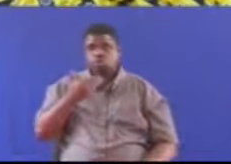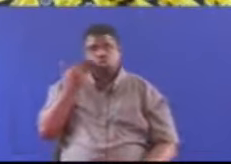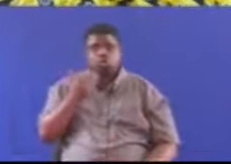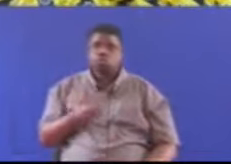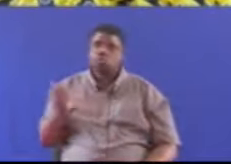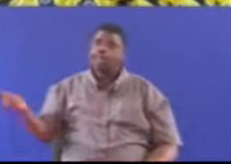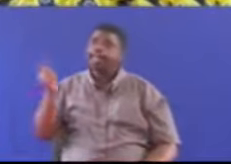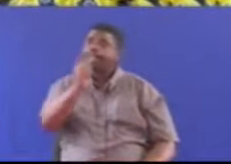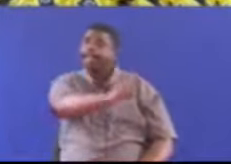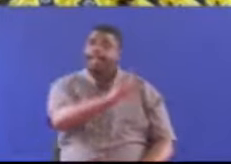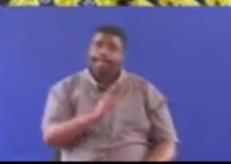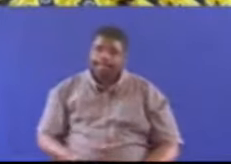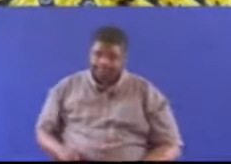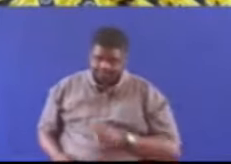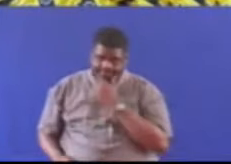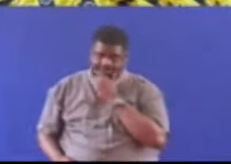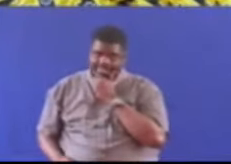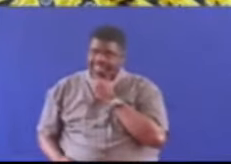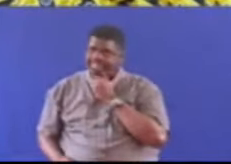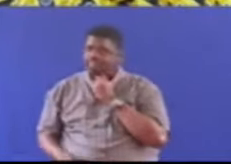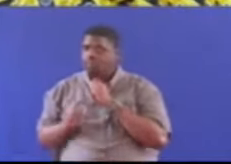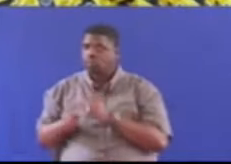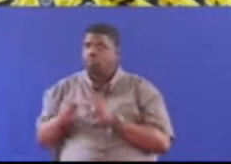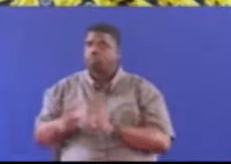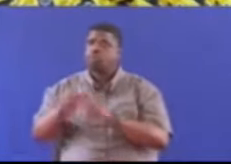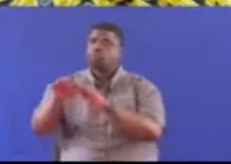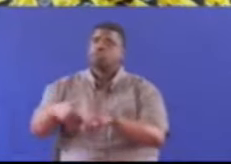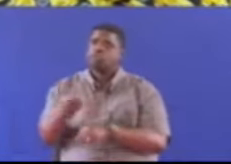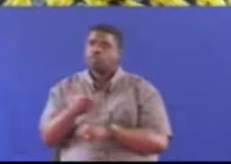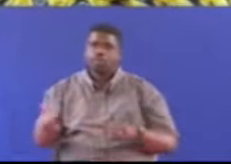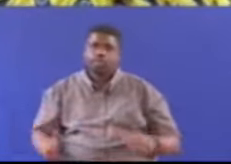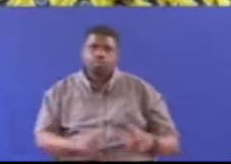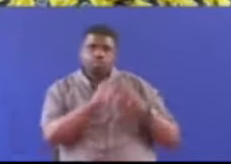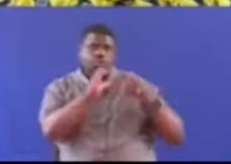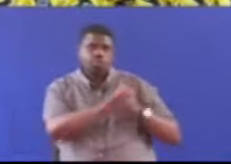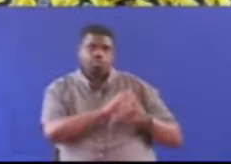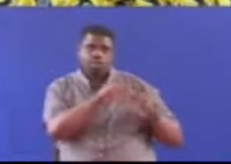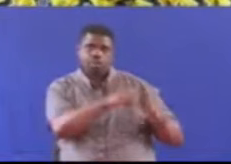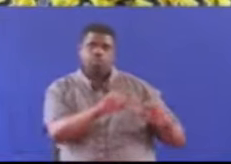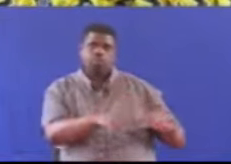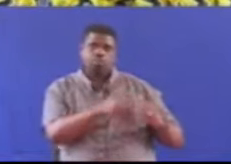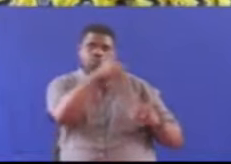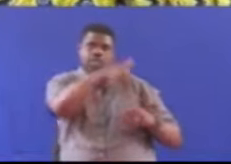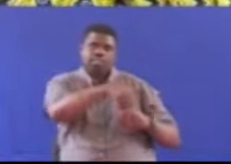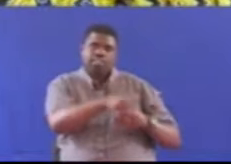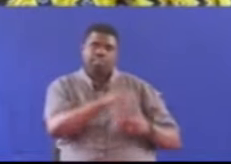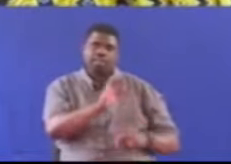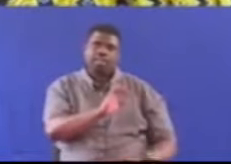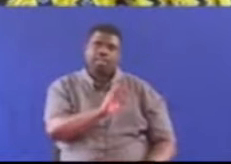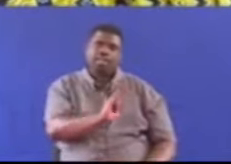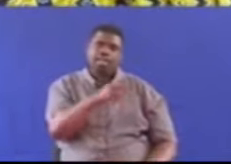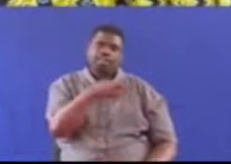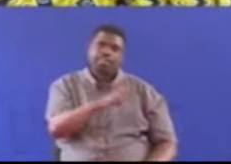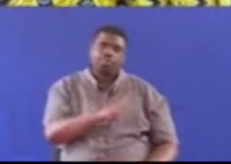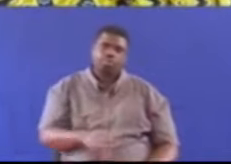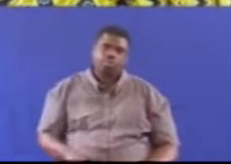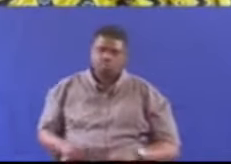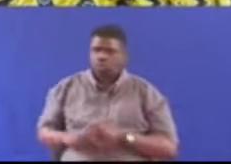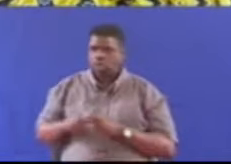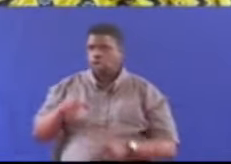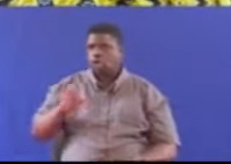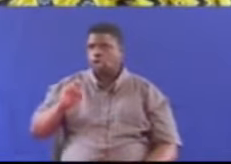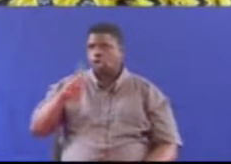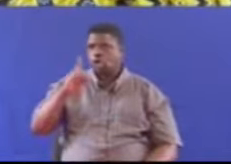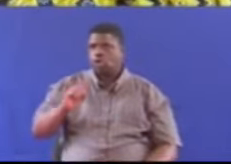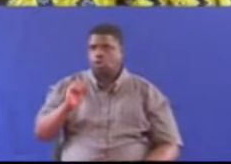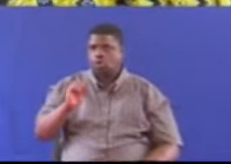alienda, walikuwepo wabunge wengine walijiunga na hawa ambao ni wanachama wa IPU. Mheshimiwa Dennis Londo,